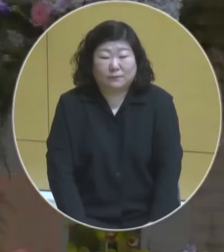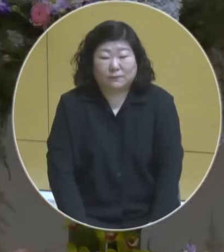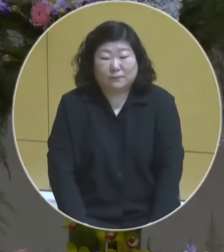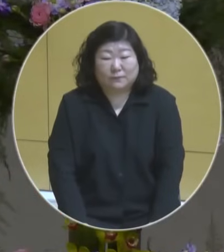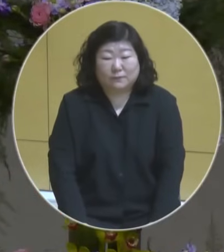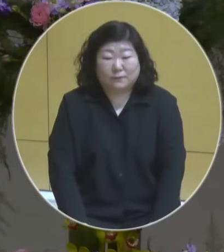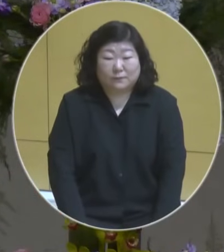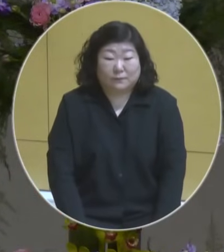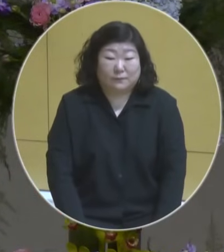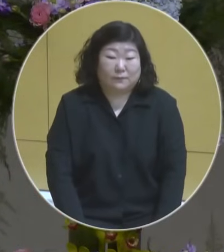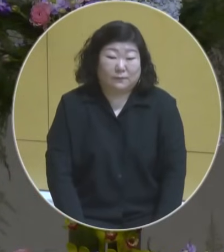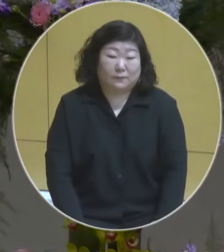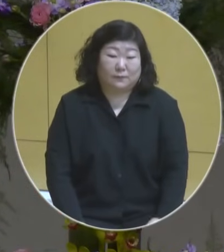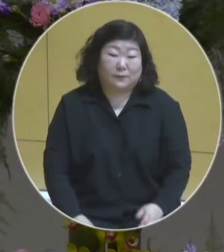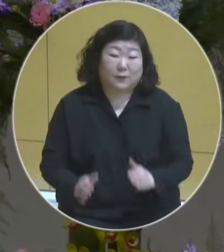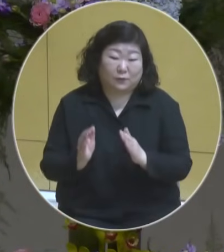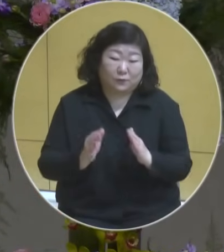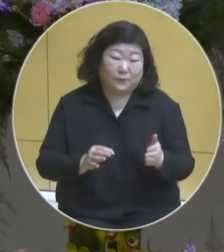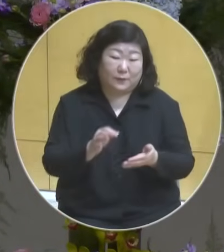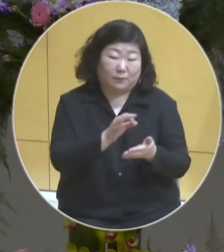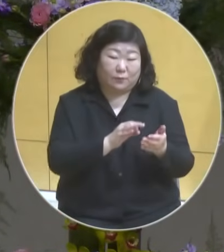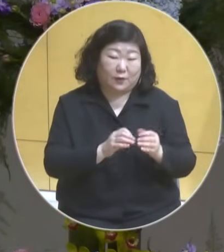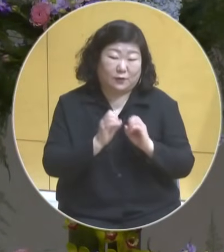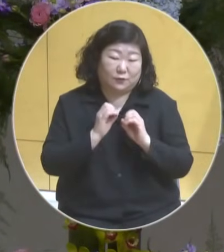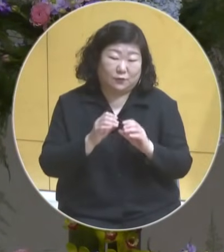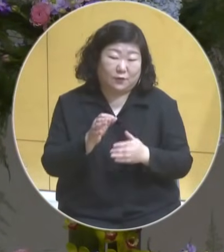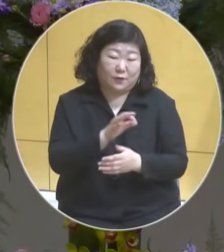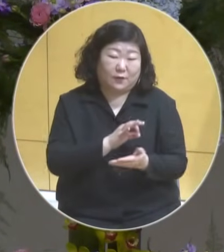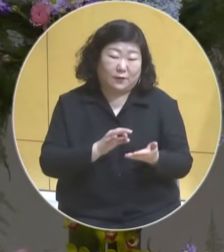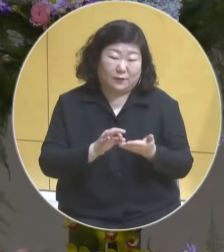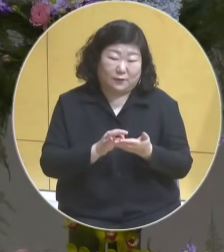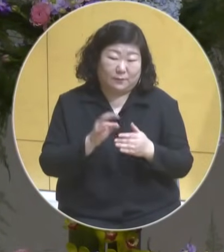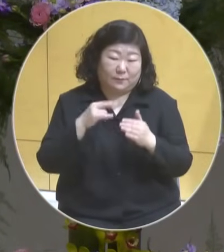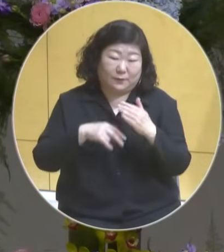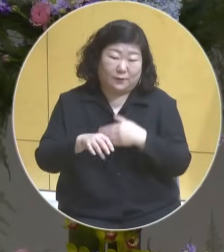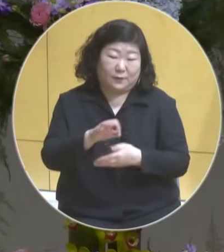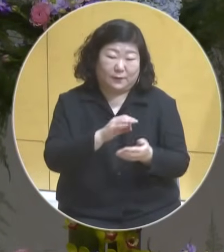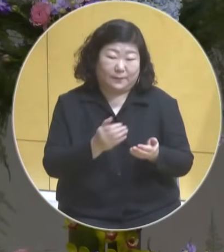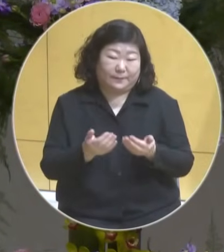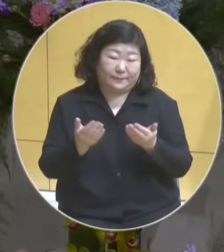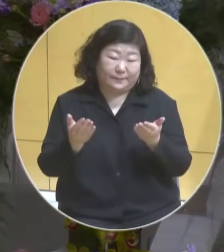아멘이 시간 준비하신 예물과 선교 헌금 비전 헌금을